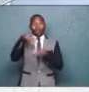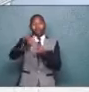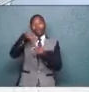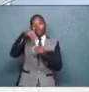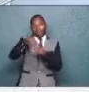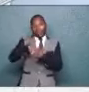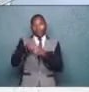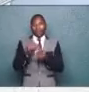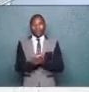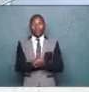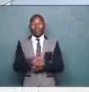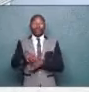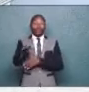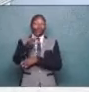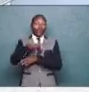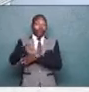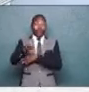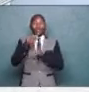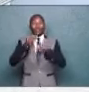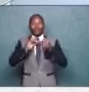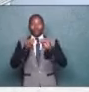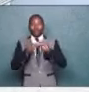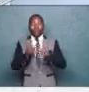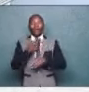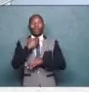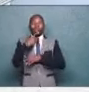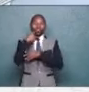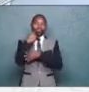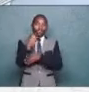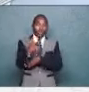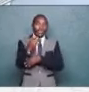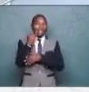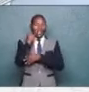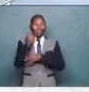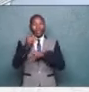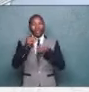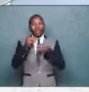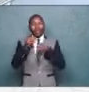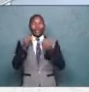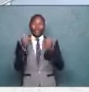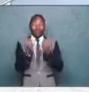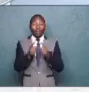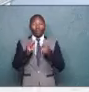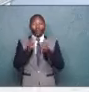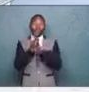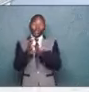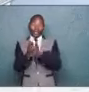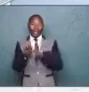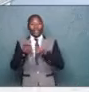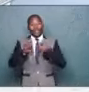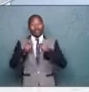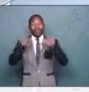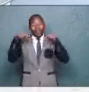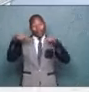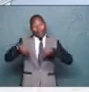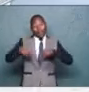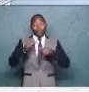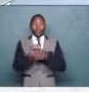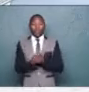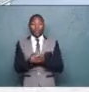voti. Zosezi tikupanga ndi cholinga chakuti ngati pangakhale zovuta zili zonse tithane nazo pakali